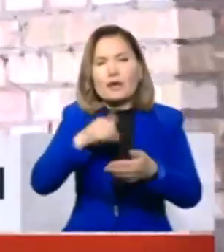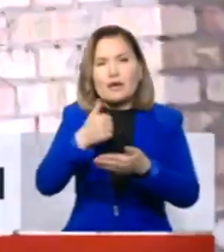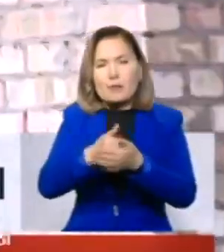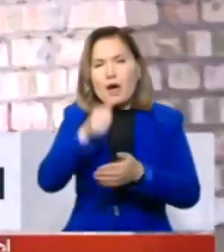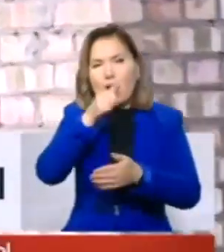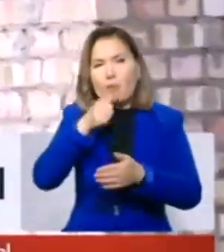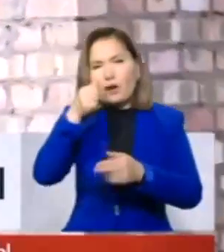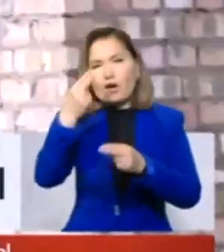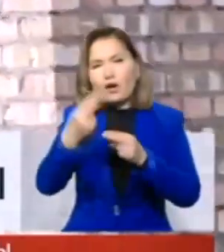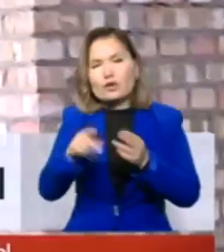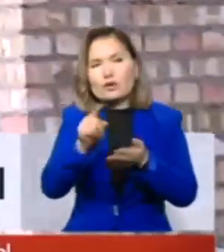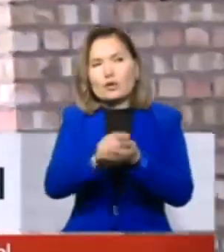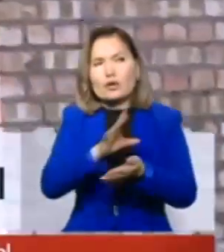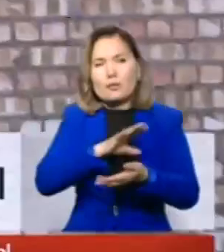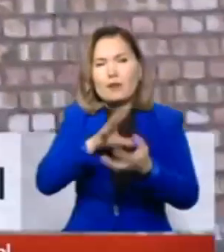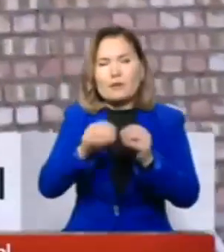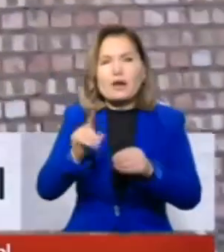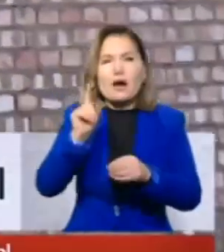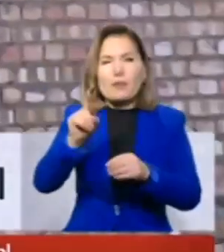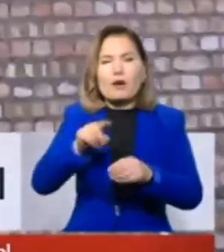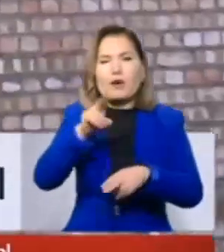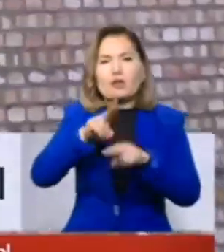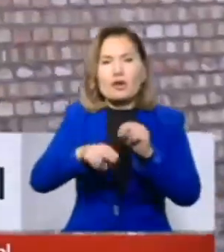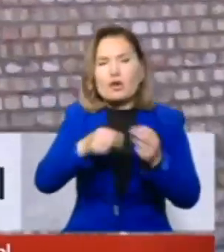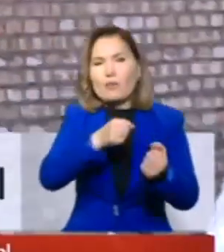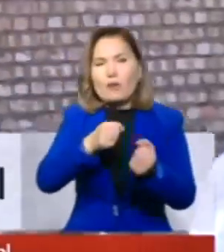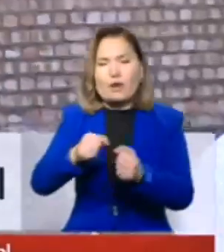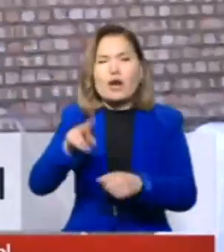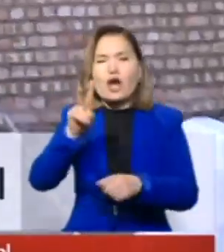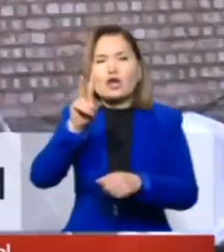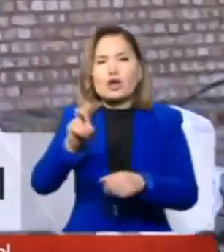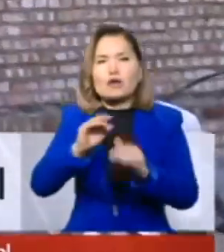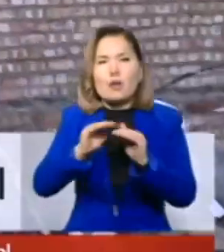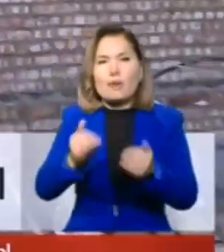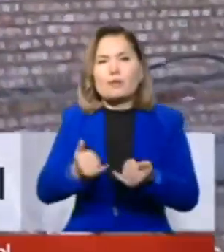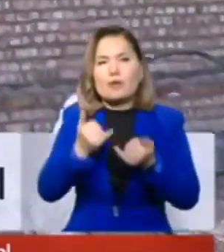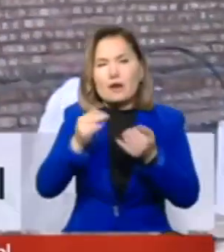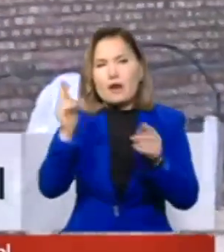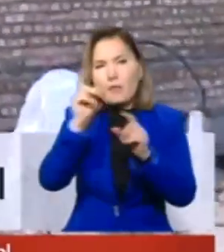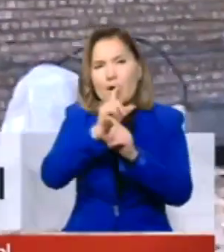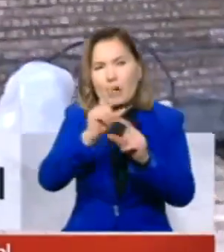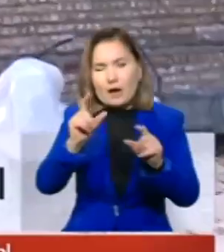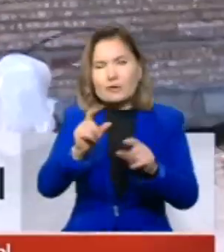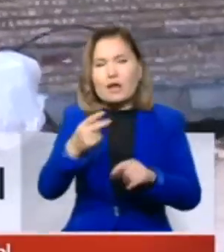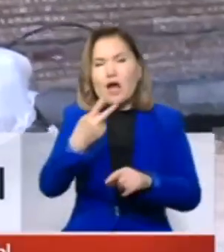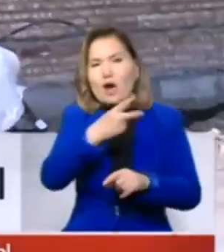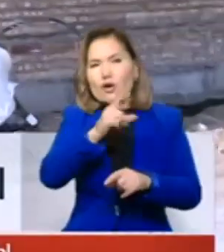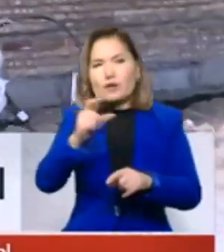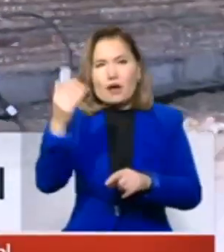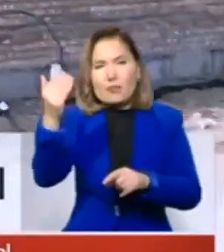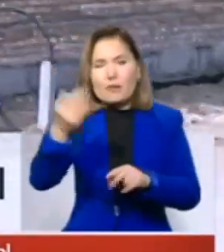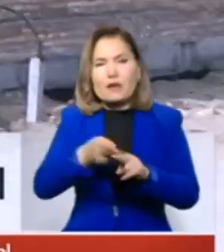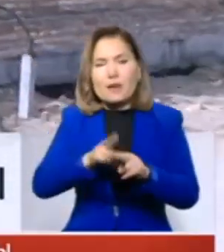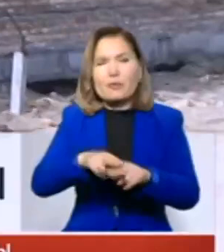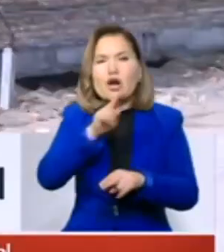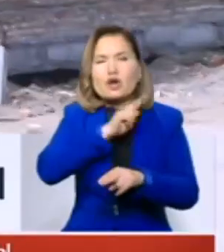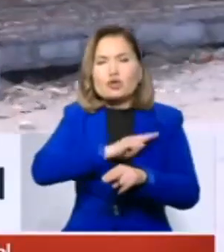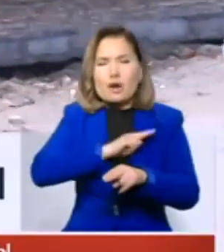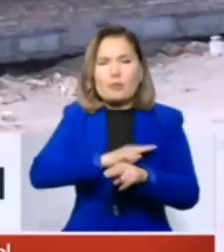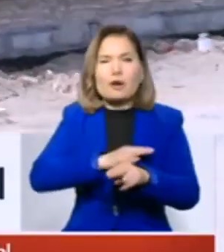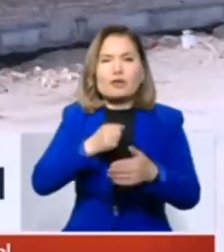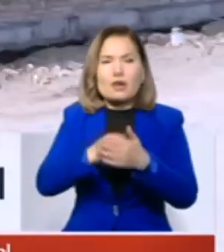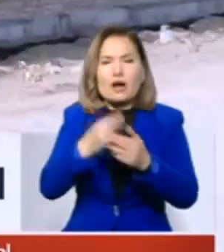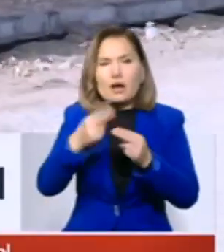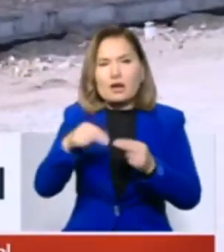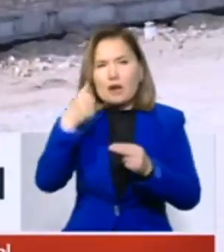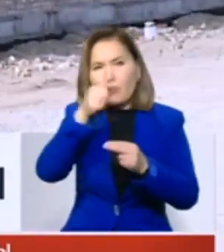былтыр аяқталуы керек еді, бірақ тұралап қалған. 200 балаға шақталған қос қабатты білім ошағының жұмыстары жыл соңына